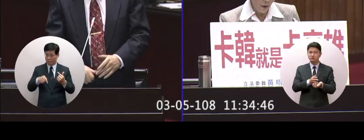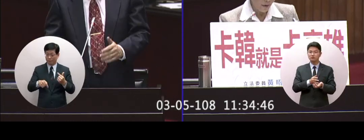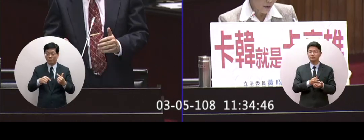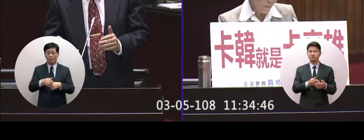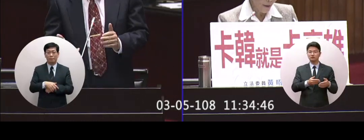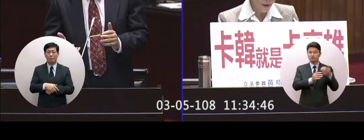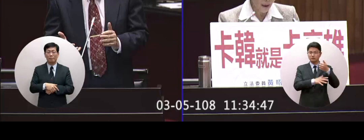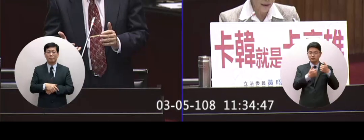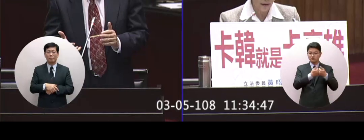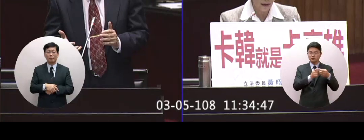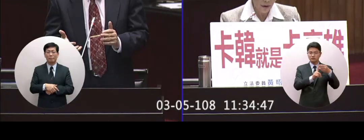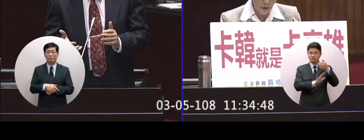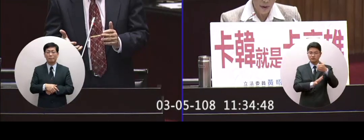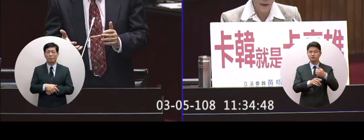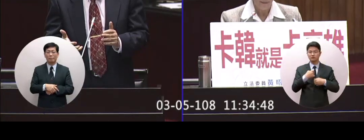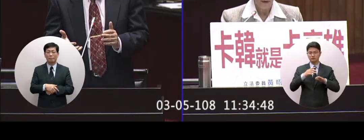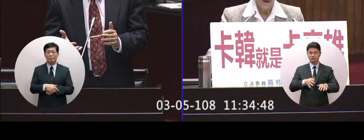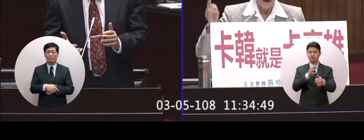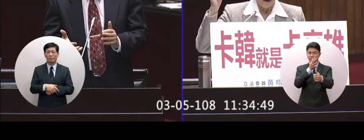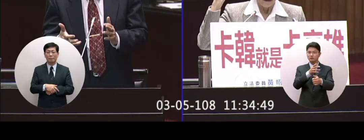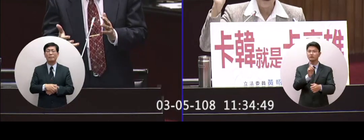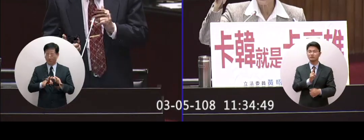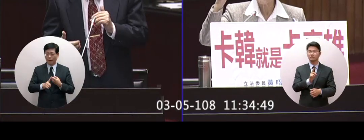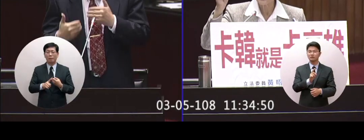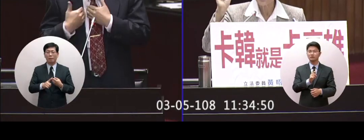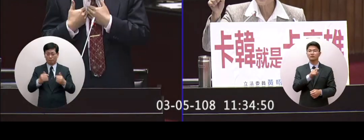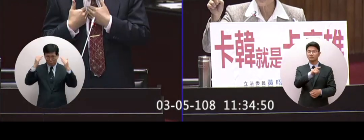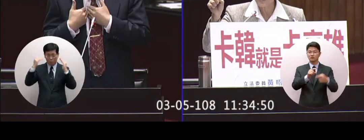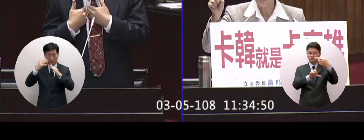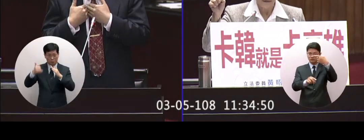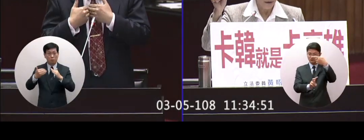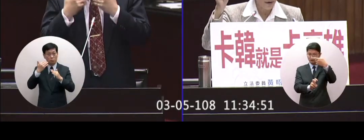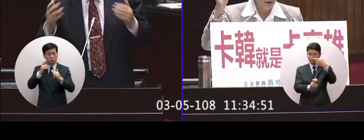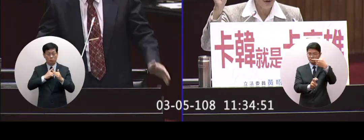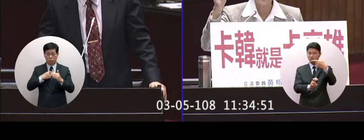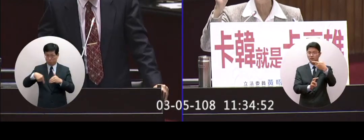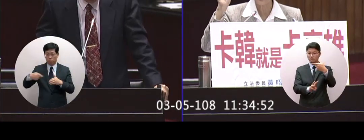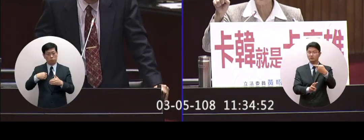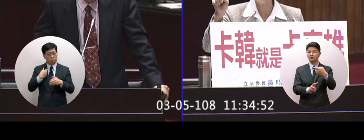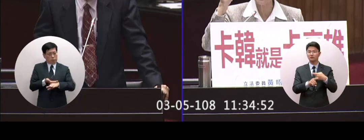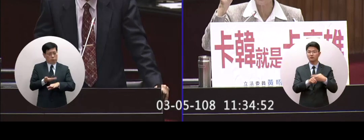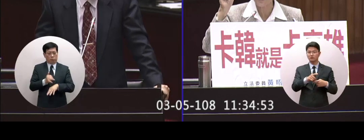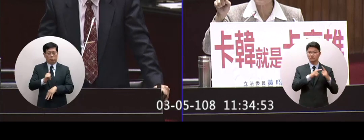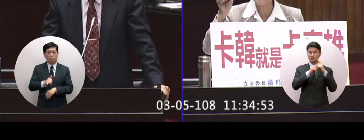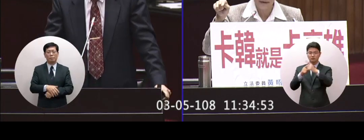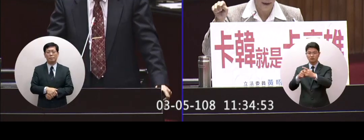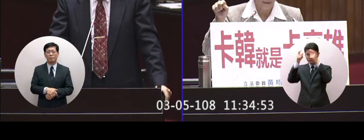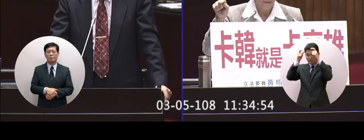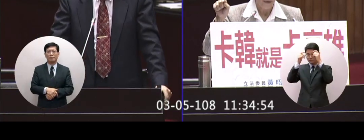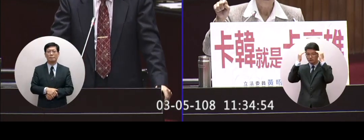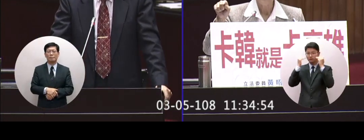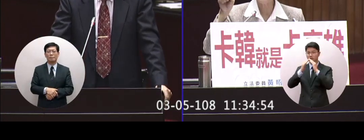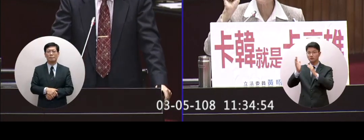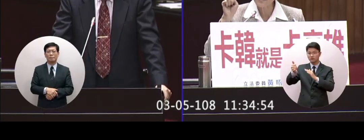委会的主委，现在本席要讲的就是。 对， 你在1月23号，你就去高雄跟韩市长